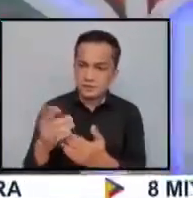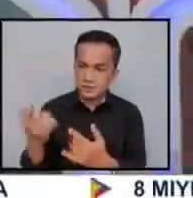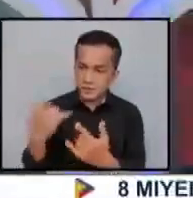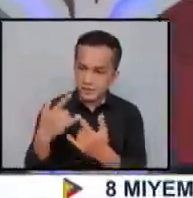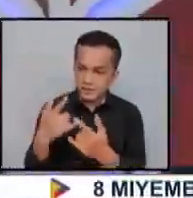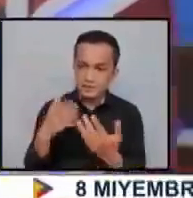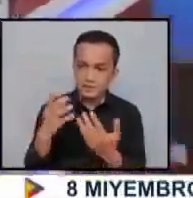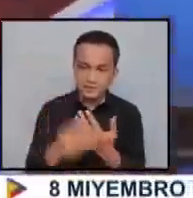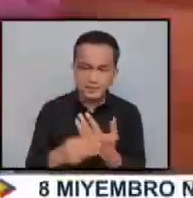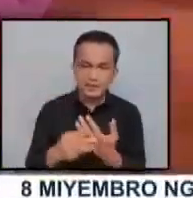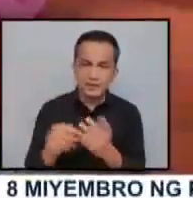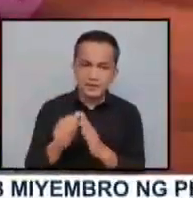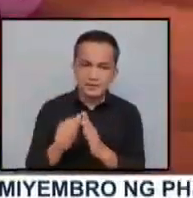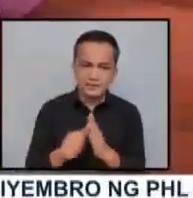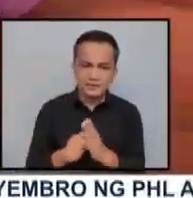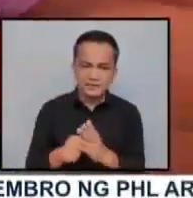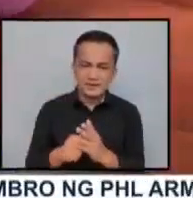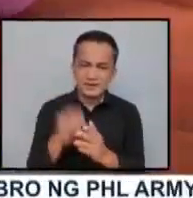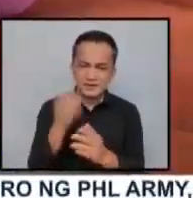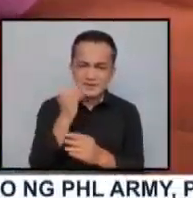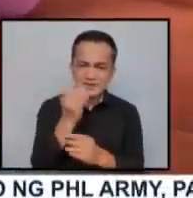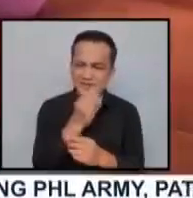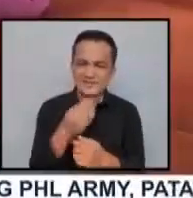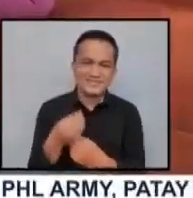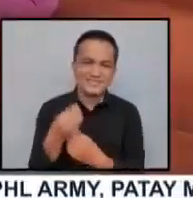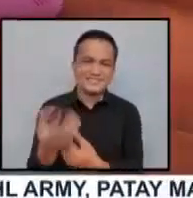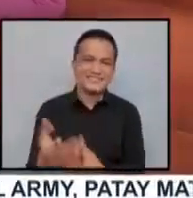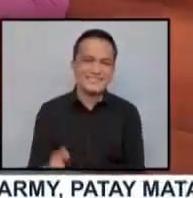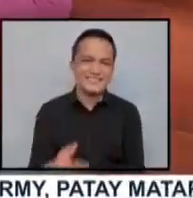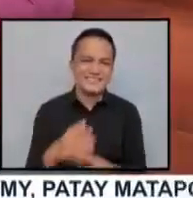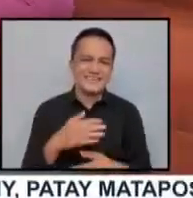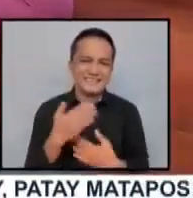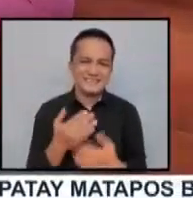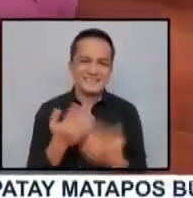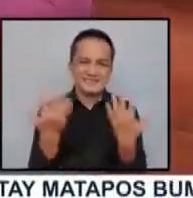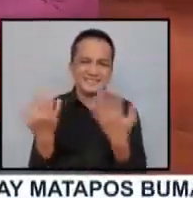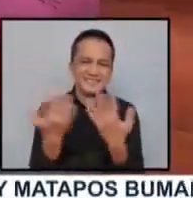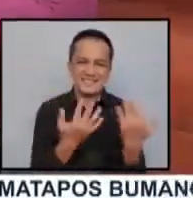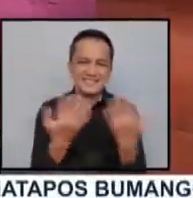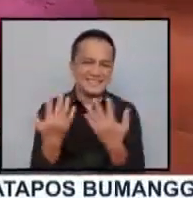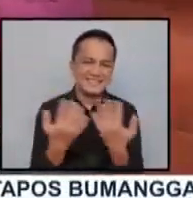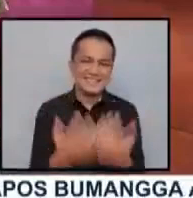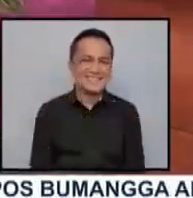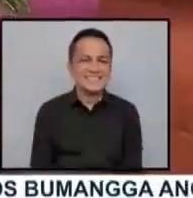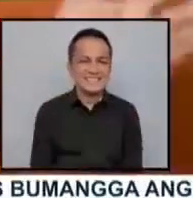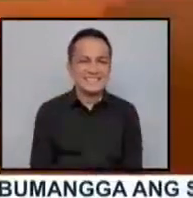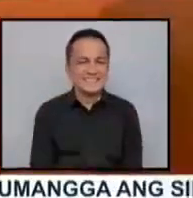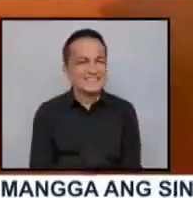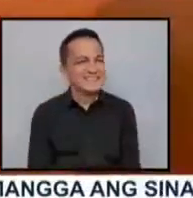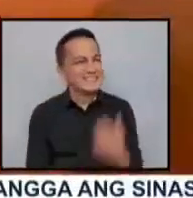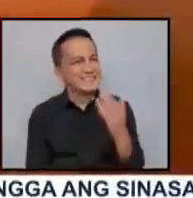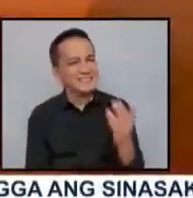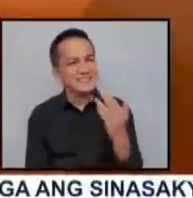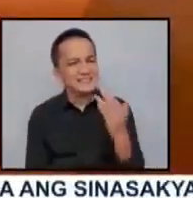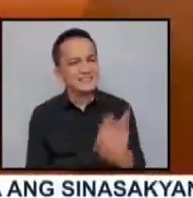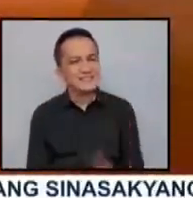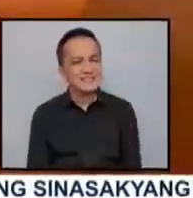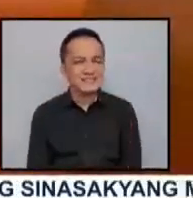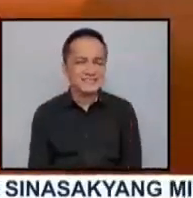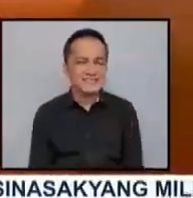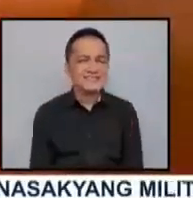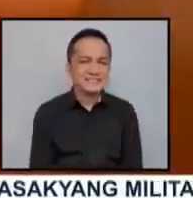here's yeah. some flowers thank you, for thank you. Happy, actually, happy birthday! Salamat! Salamat sa inyo. Salamat to